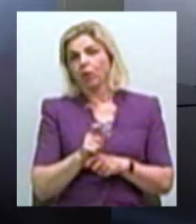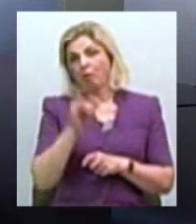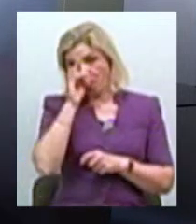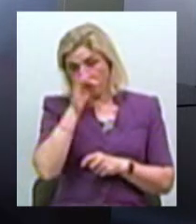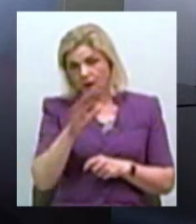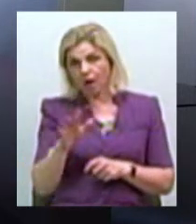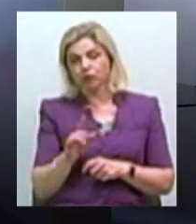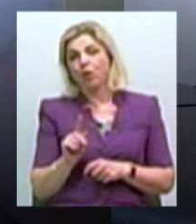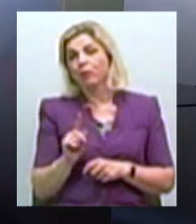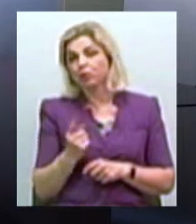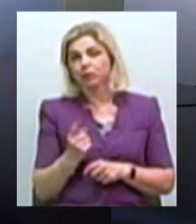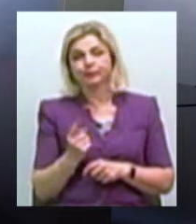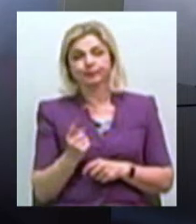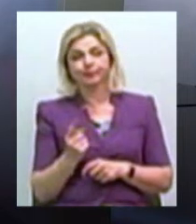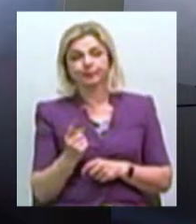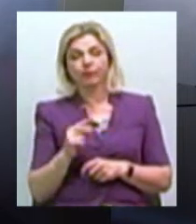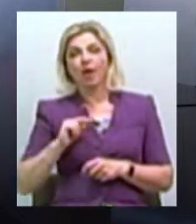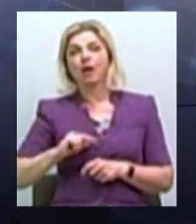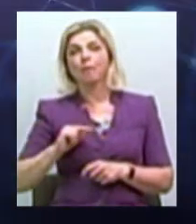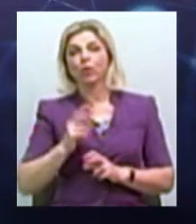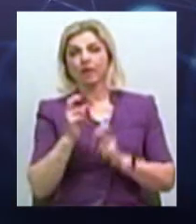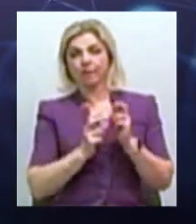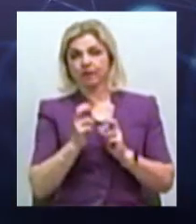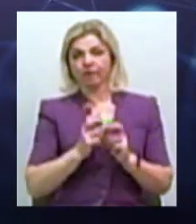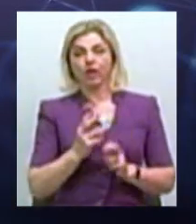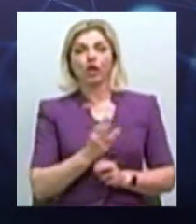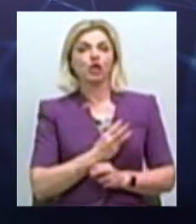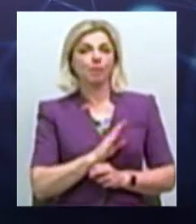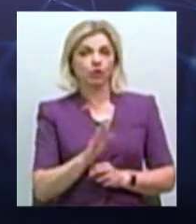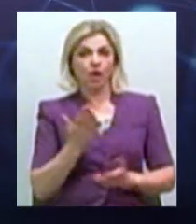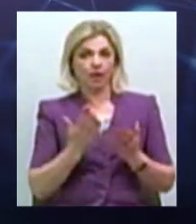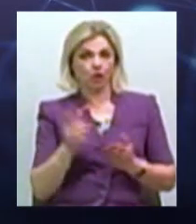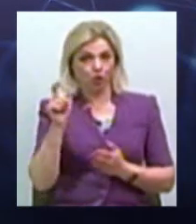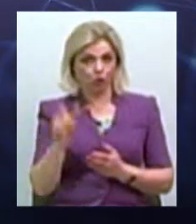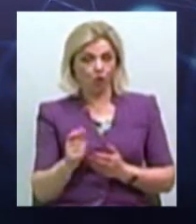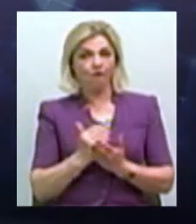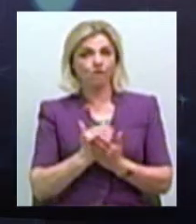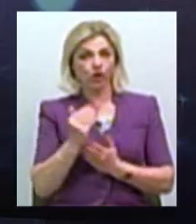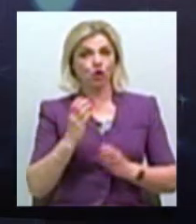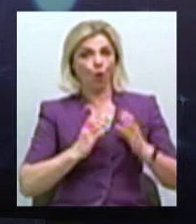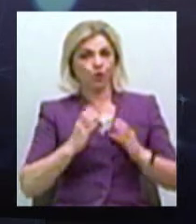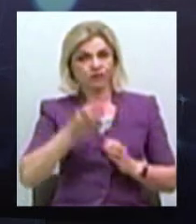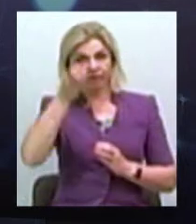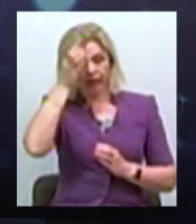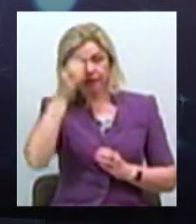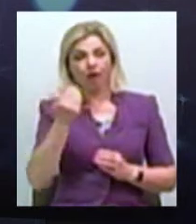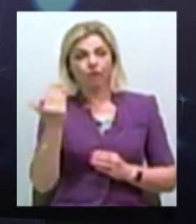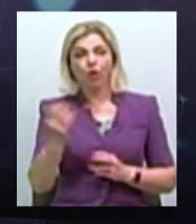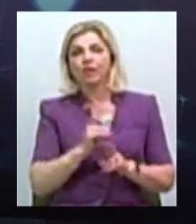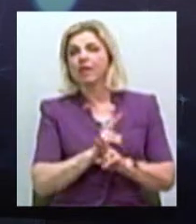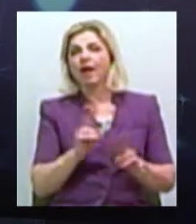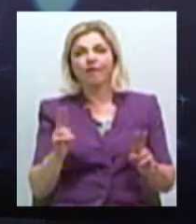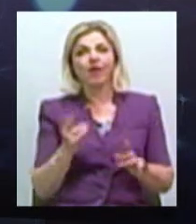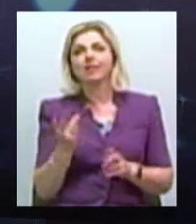що представники підприємств не вважають, що якщо це людина з вищого закладу освіти, то відповідно вона ніяким боком